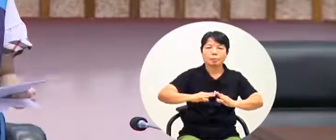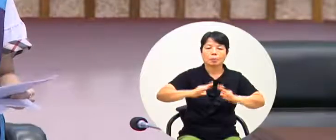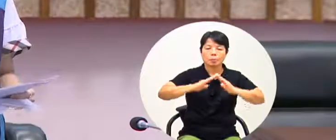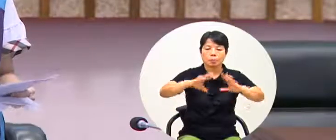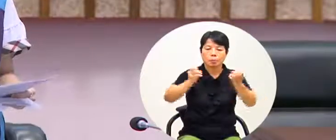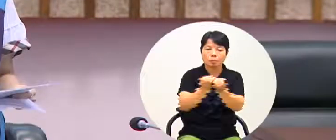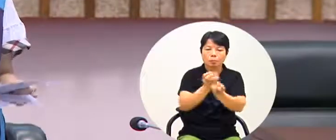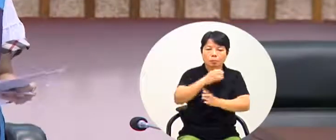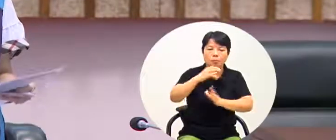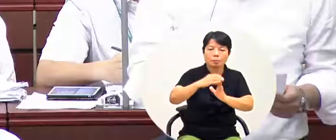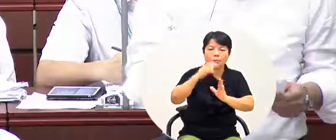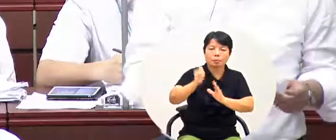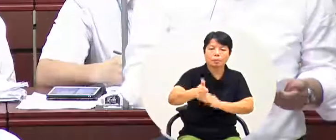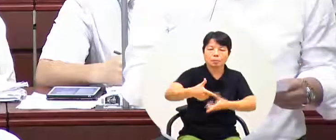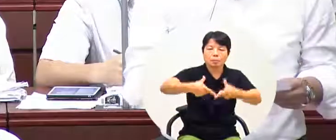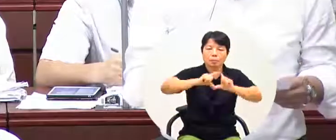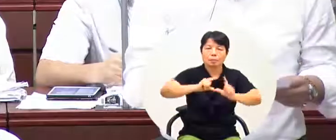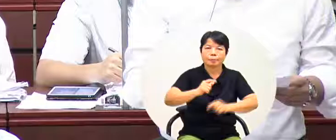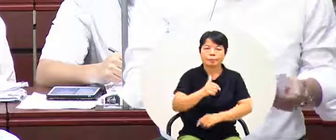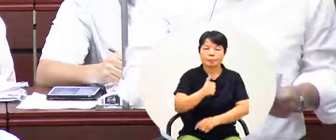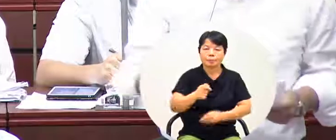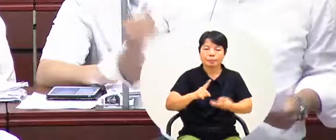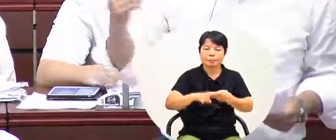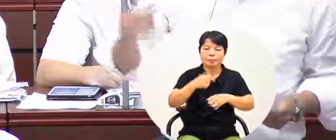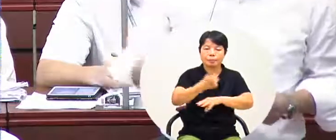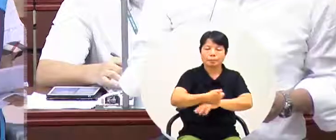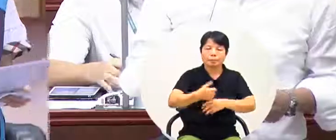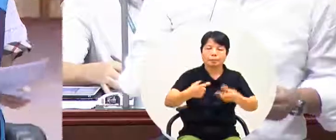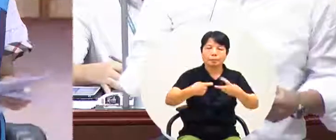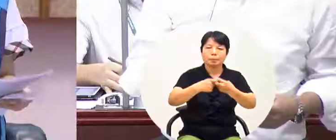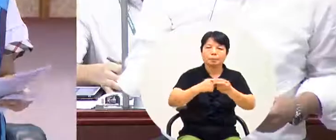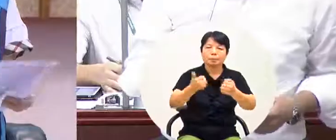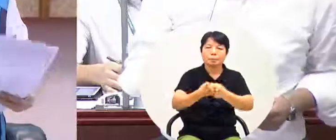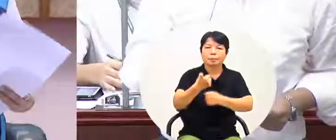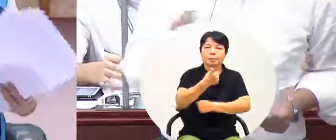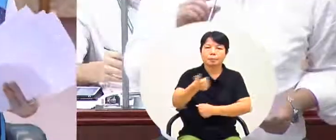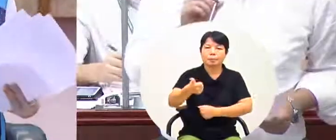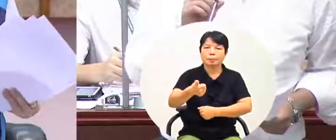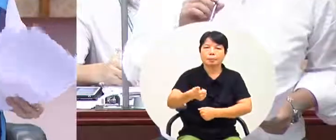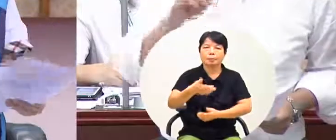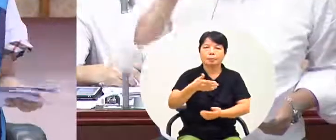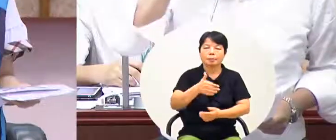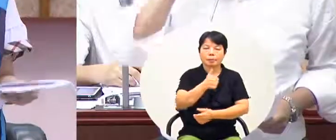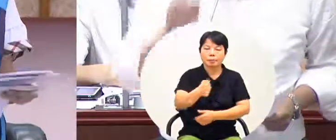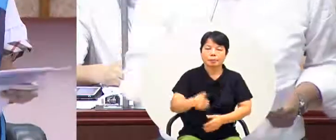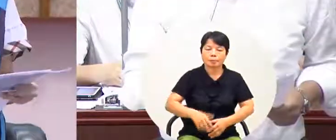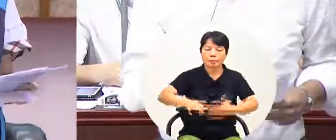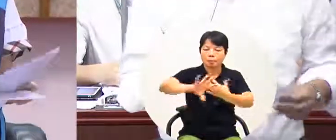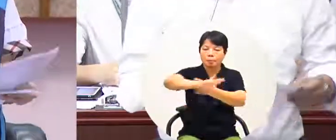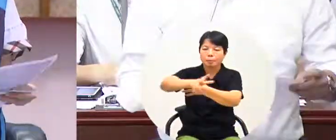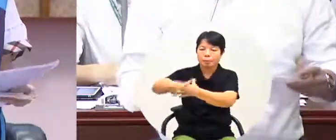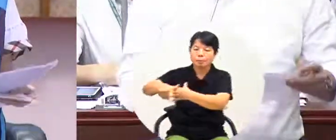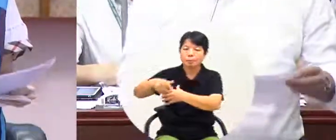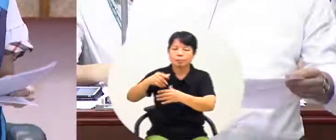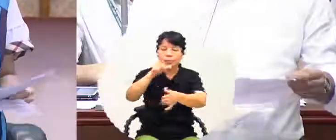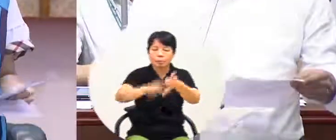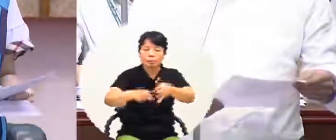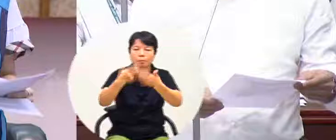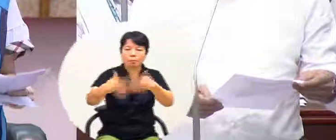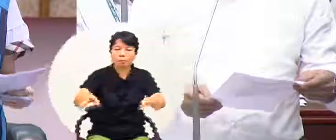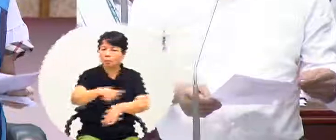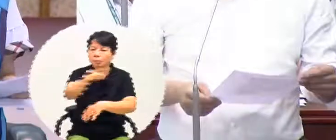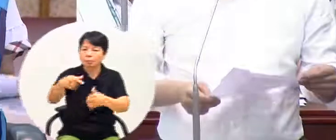好，谢主席，谢谢李议员。我想，这个国外的很多的案子，事实上都是大手笔啊，它其实是用国家